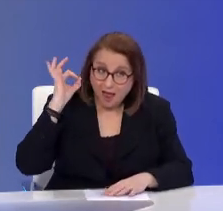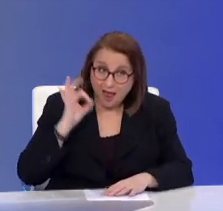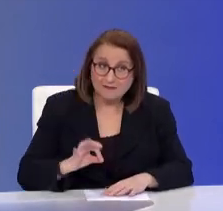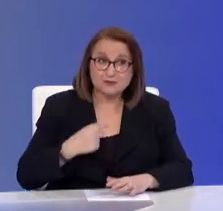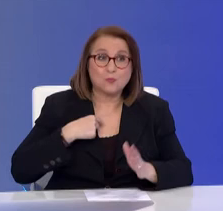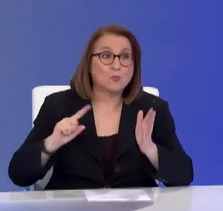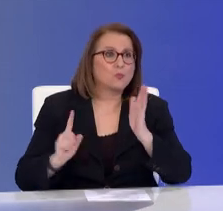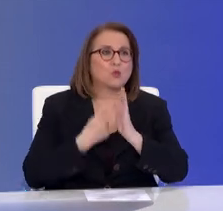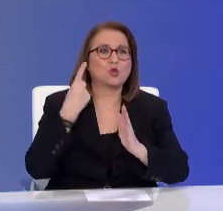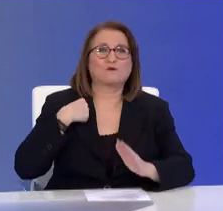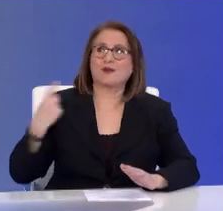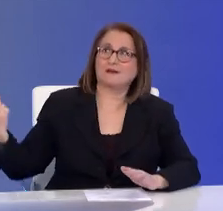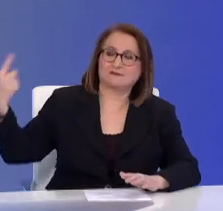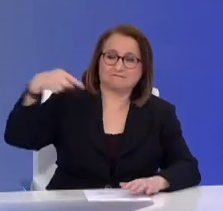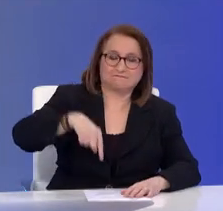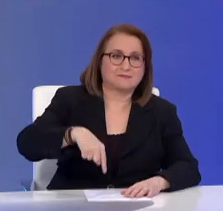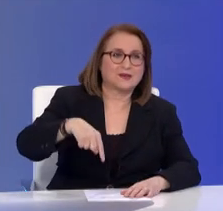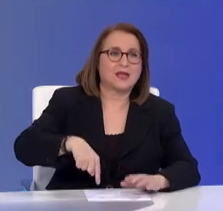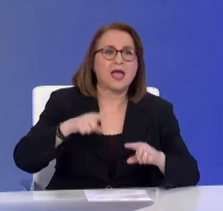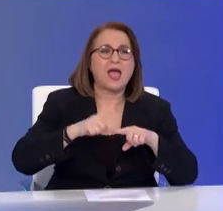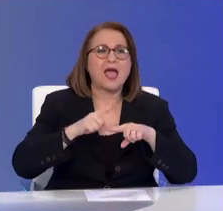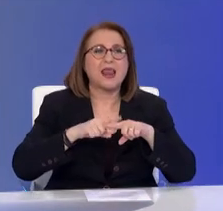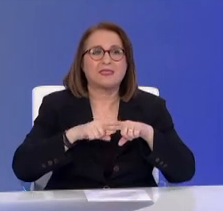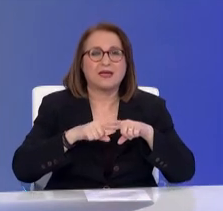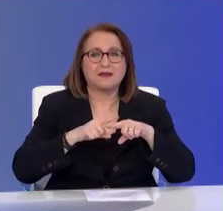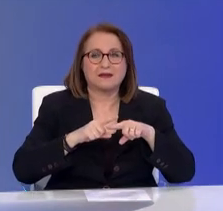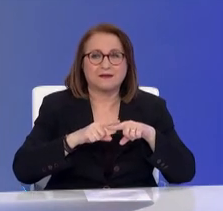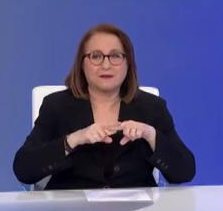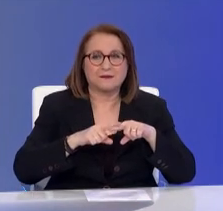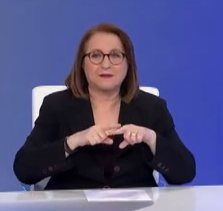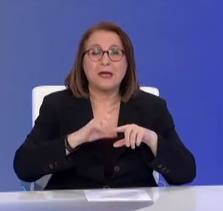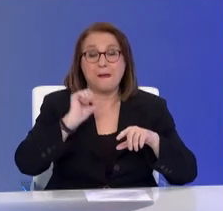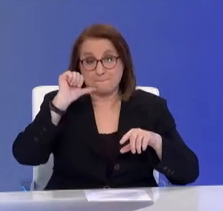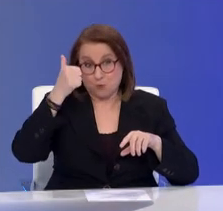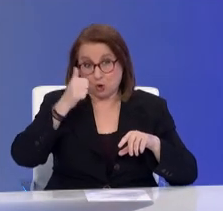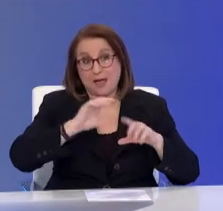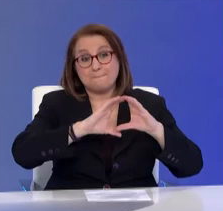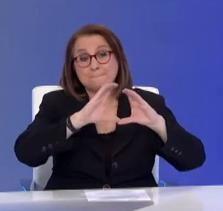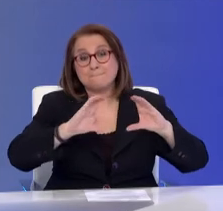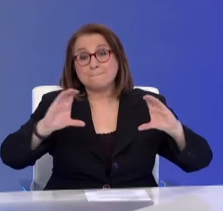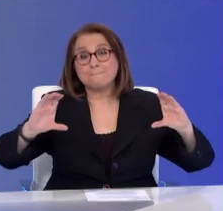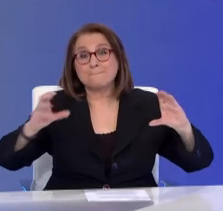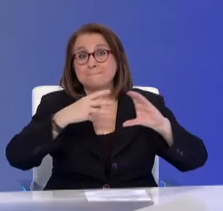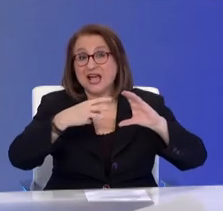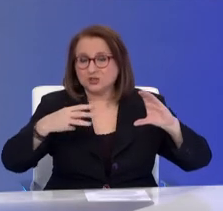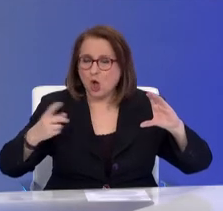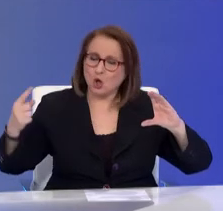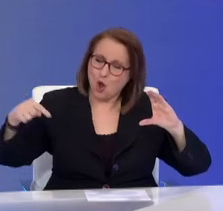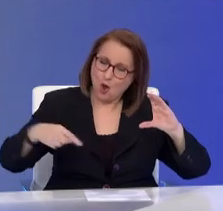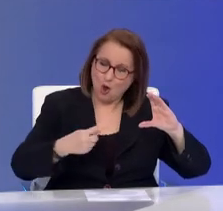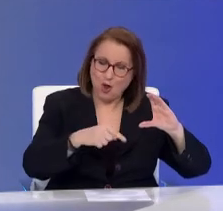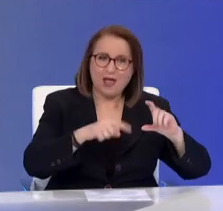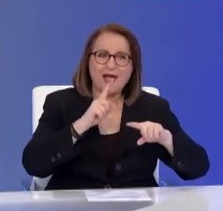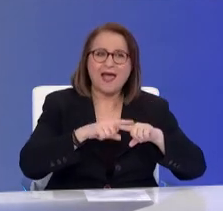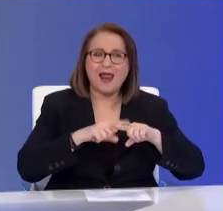πραγματοποίησα το πρώτο μου ταξίδι στην Μεσόγειο. και στην Ελλάδα